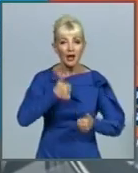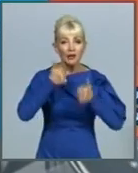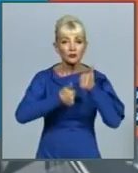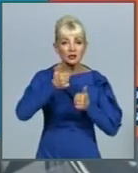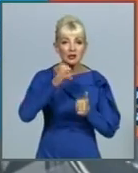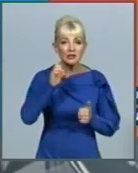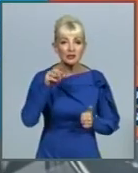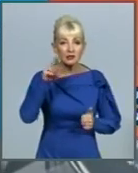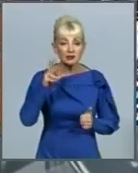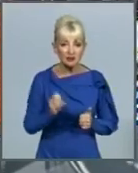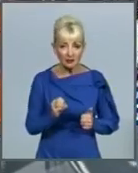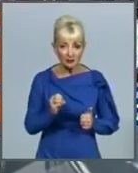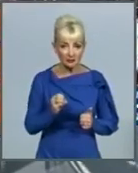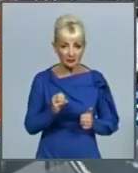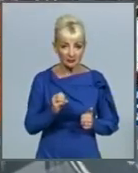сетке шли